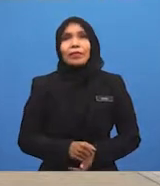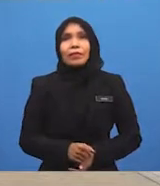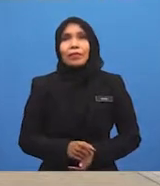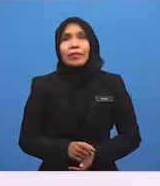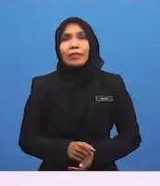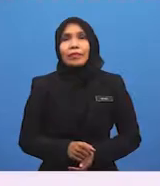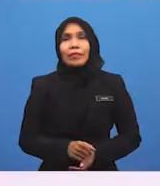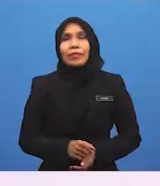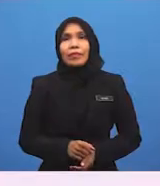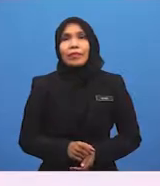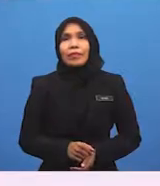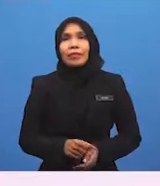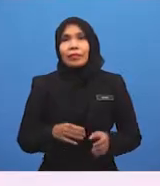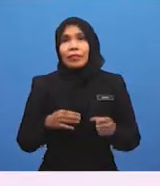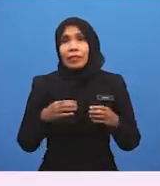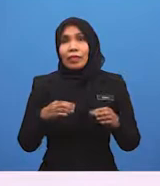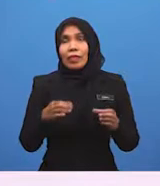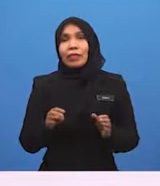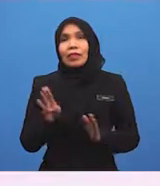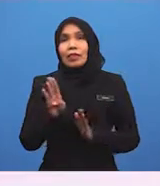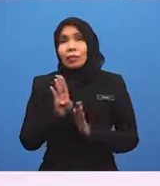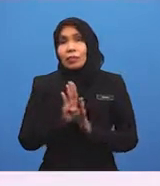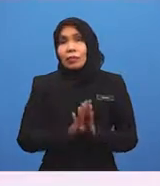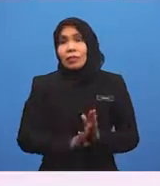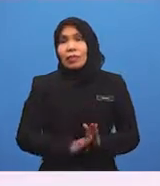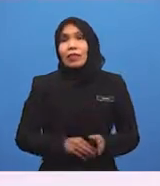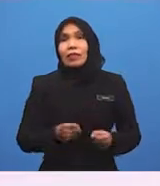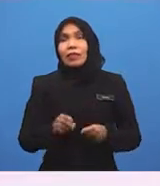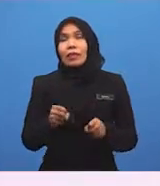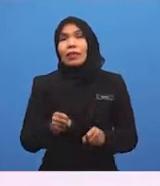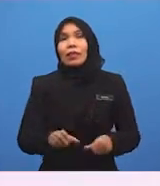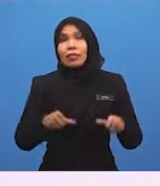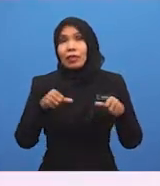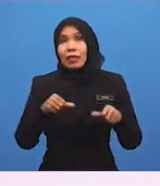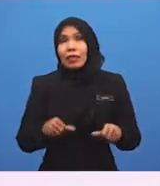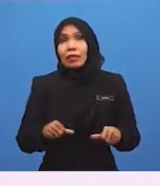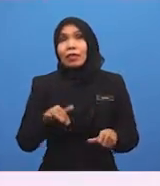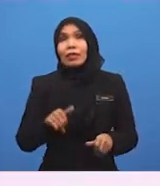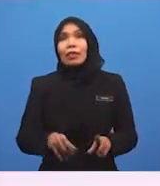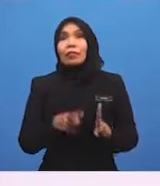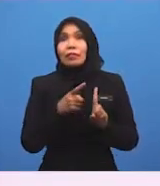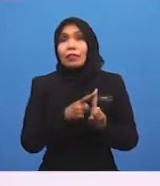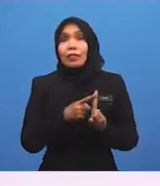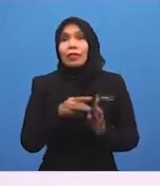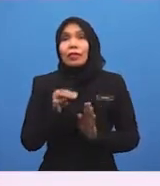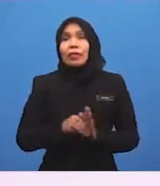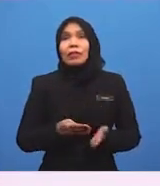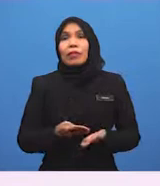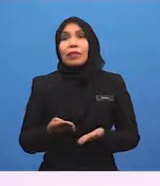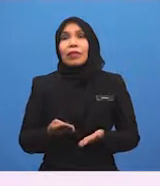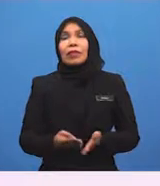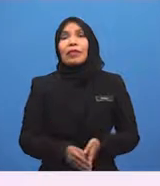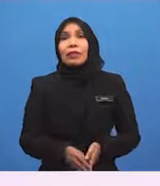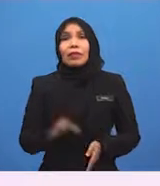Maka, cara bersikap adil yang pertama ialah memberi buah tangan kepada